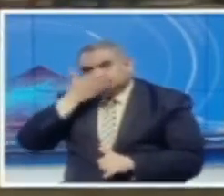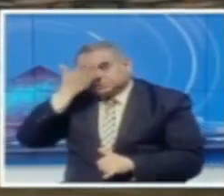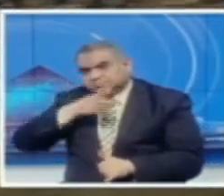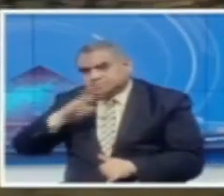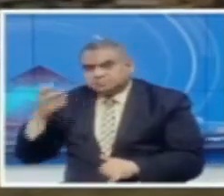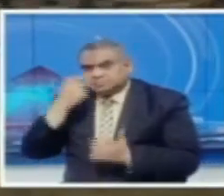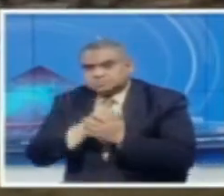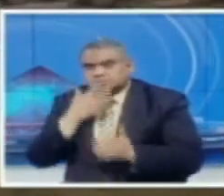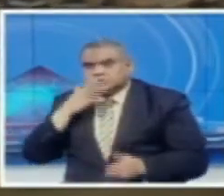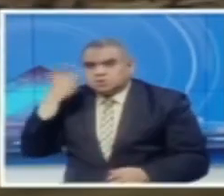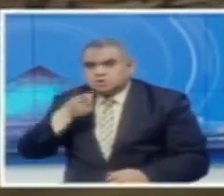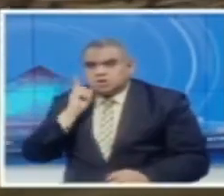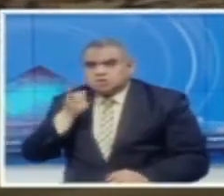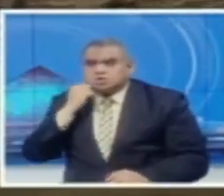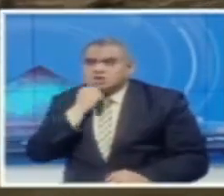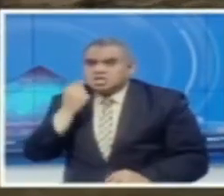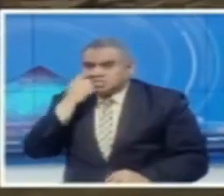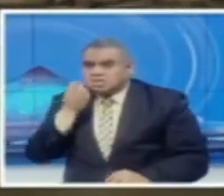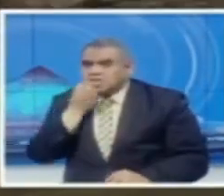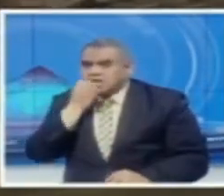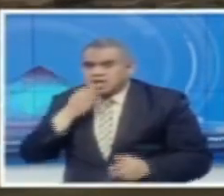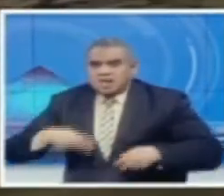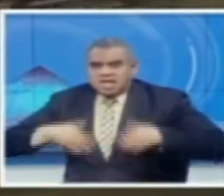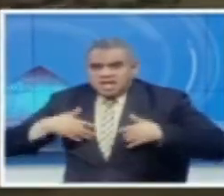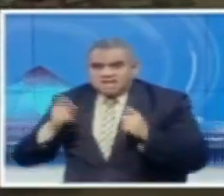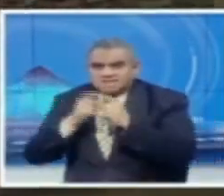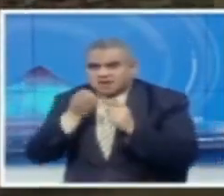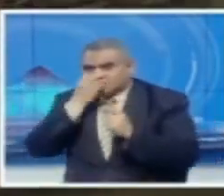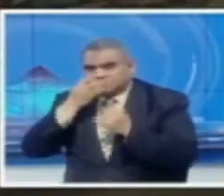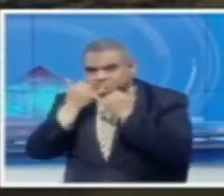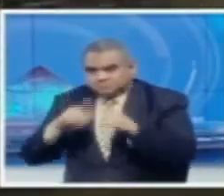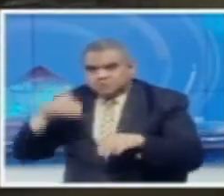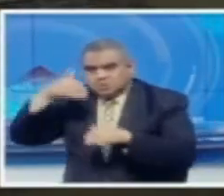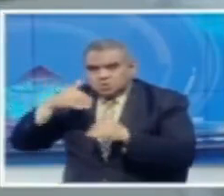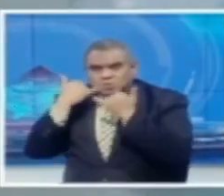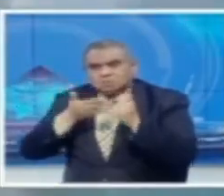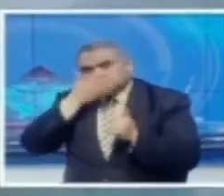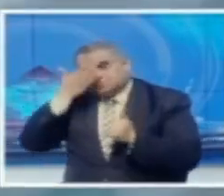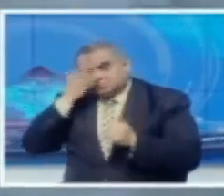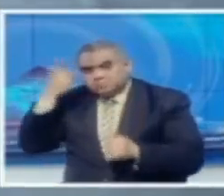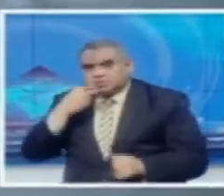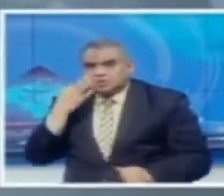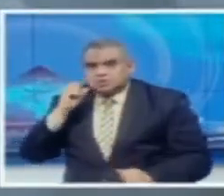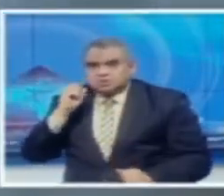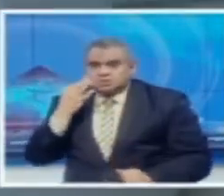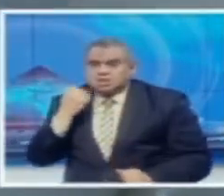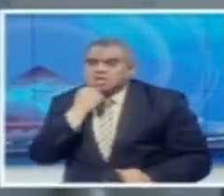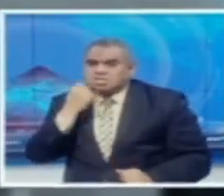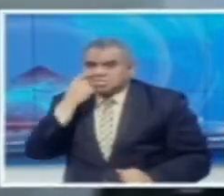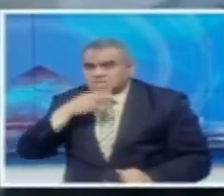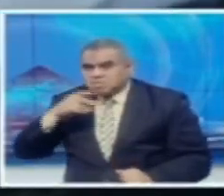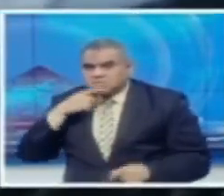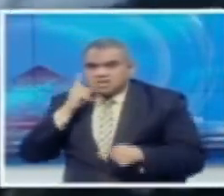وأكثر من 11 طن أعلاف حيوانية وداجنة مجهولة المصدر، وأكثر من 3 أطنان مخلفات